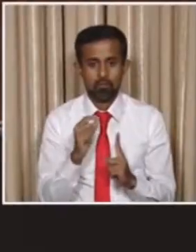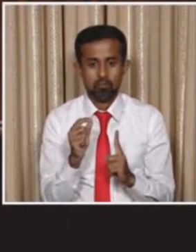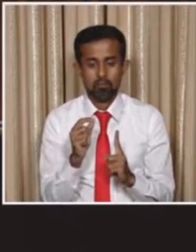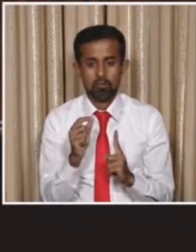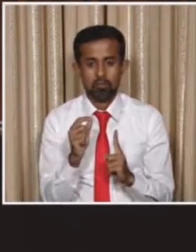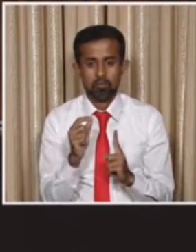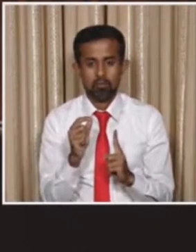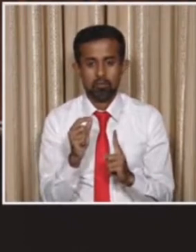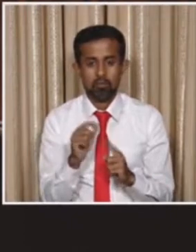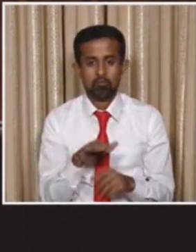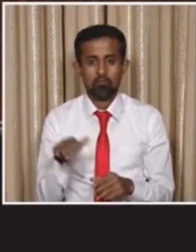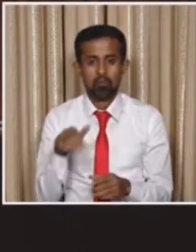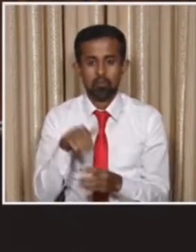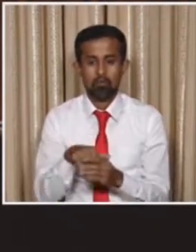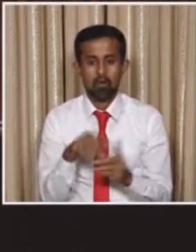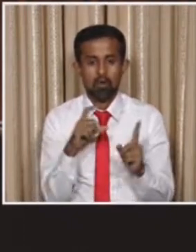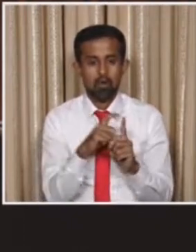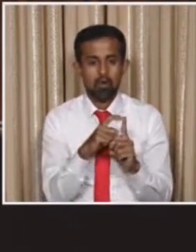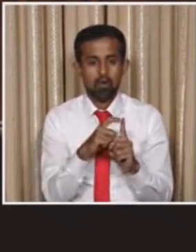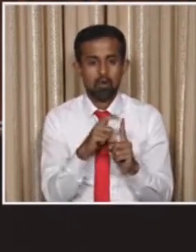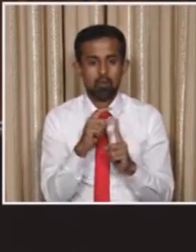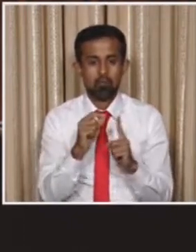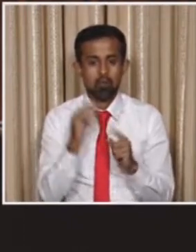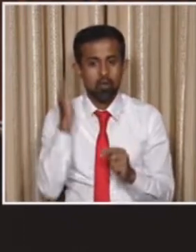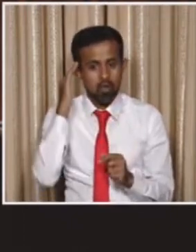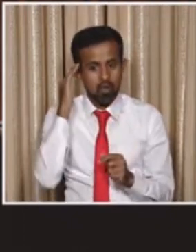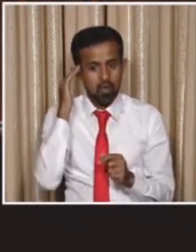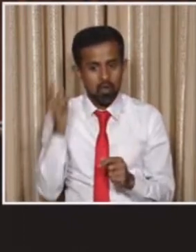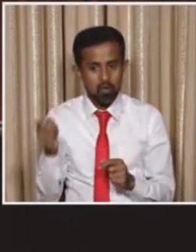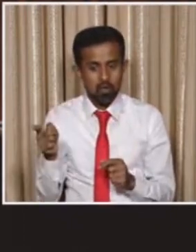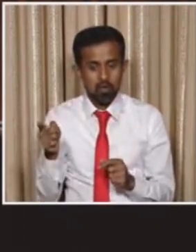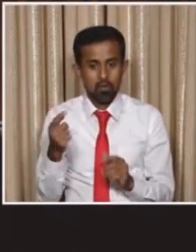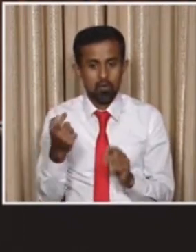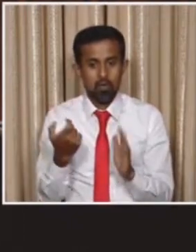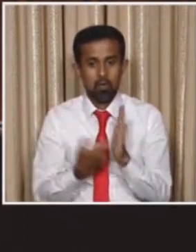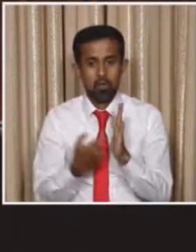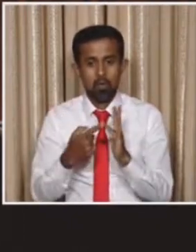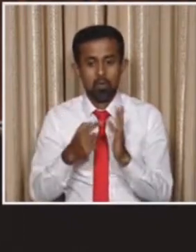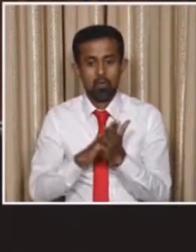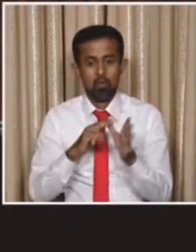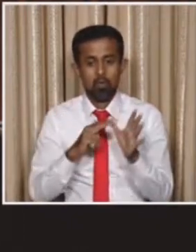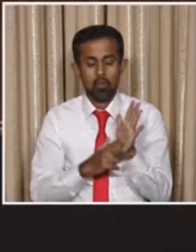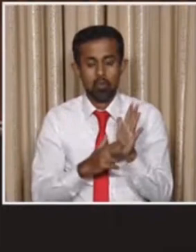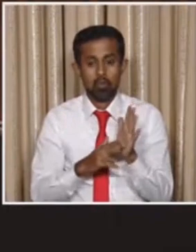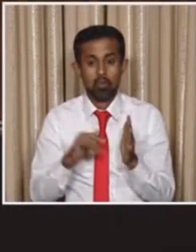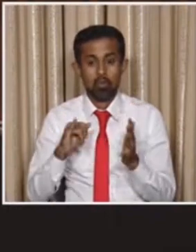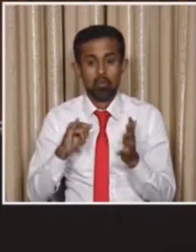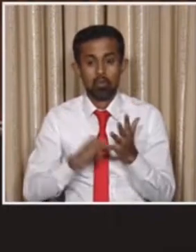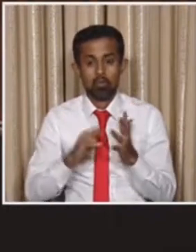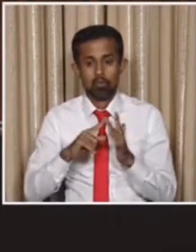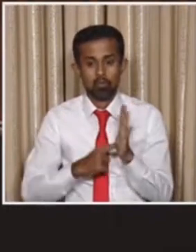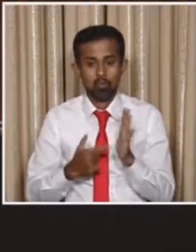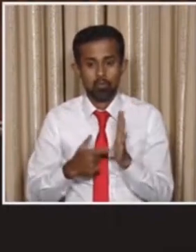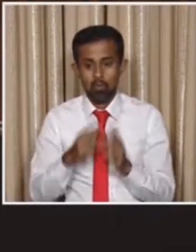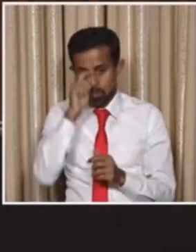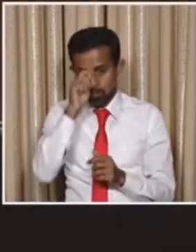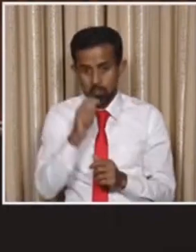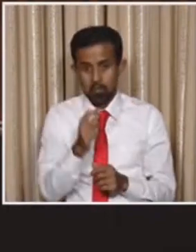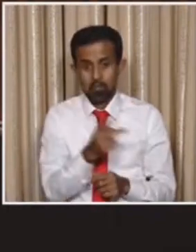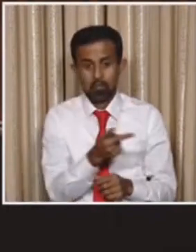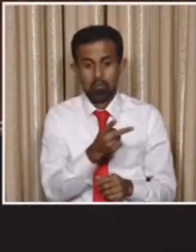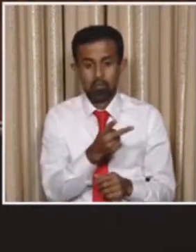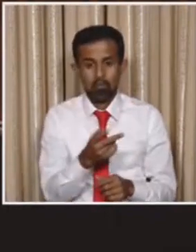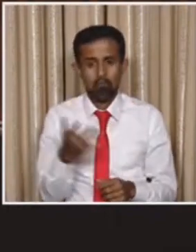පාර්ලිමේන්තු පරිශ්‍රයේදී ගරු ඩයනා ගමගේ මන්ත්‍රීතුමිය හා ගරු රෝහණ බණ්ඩාර ගරු සුජිත් සංජය පෙරේරා මන්ත්‍රීතුමන්ලා අතර සිදුවයි